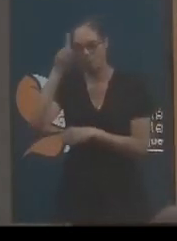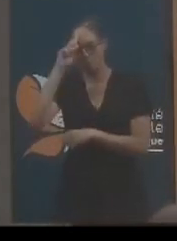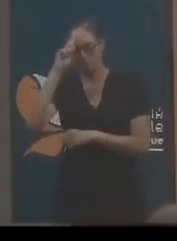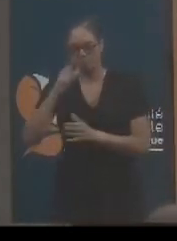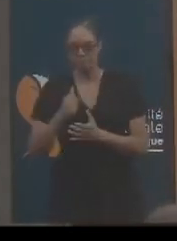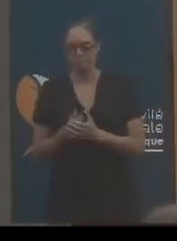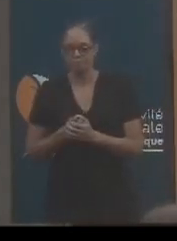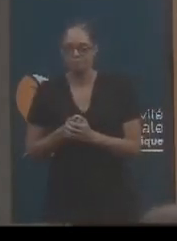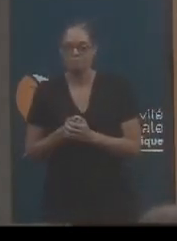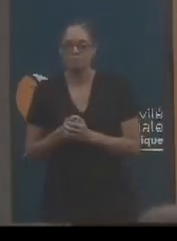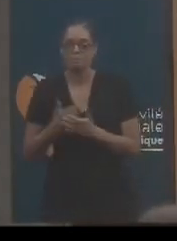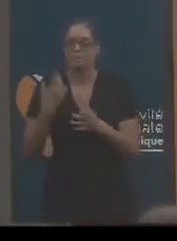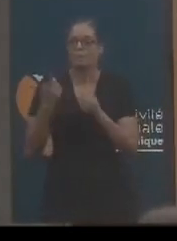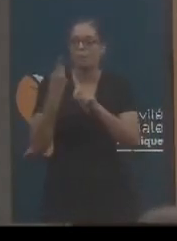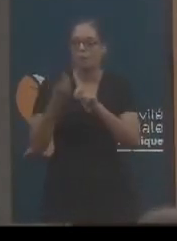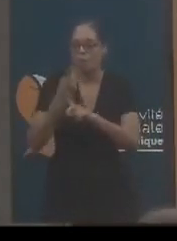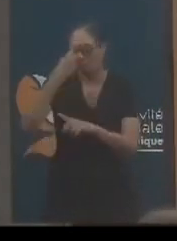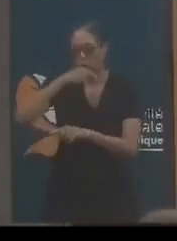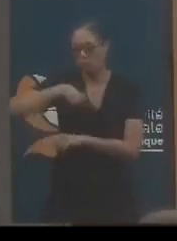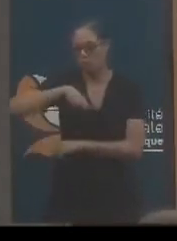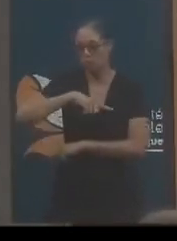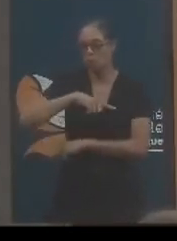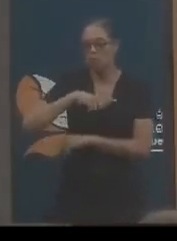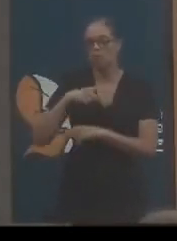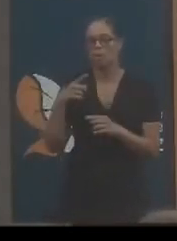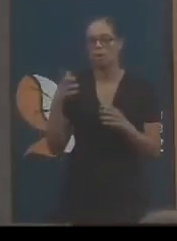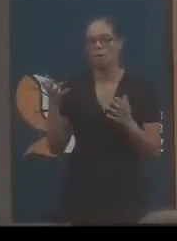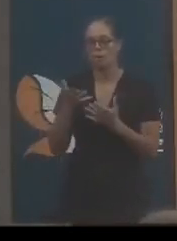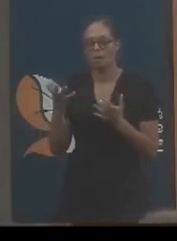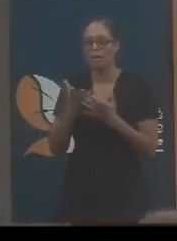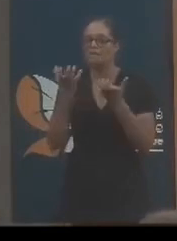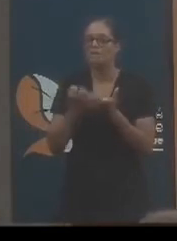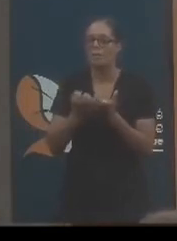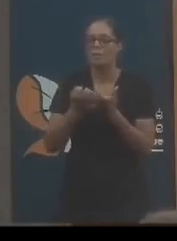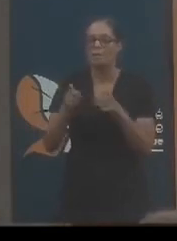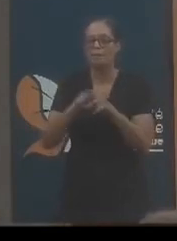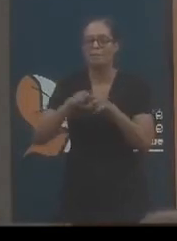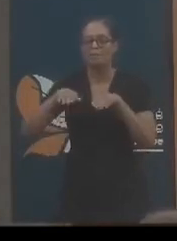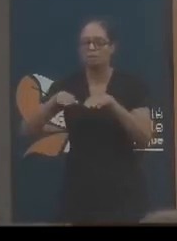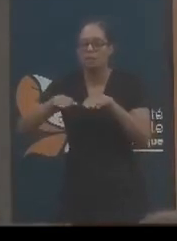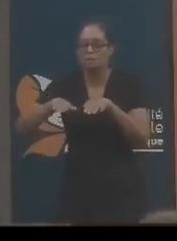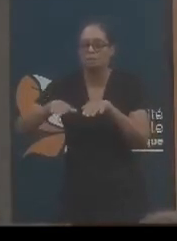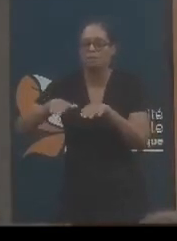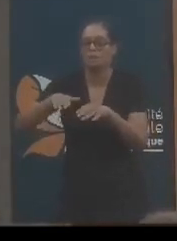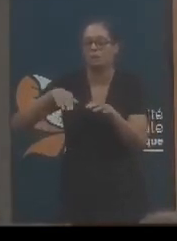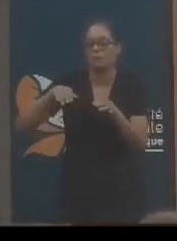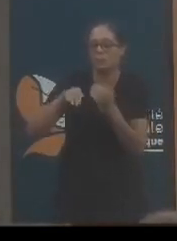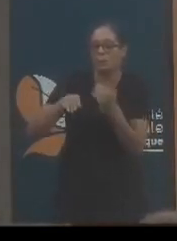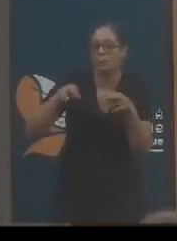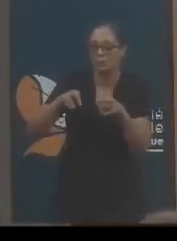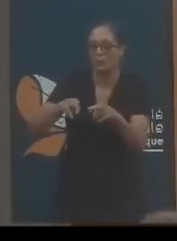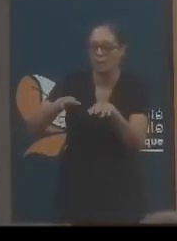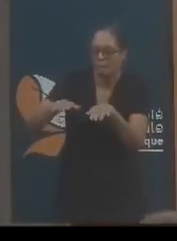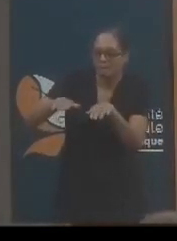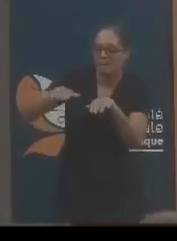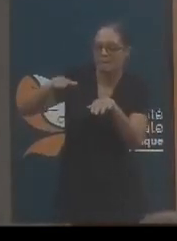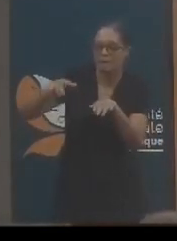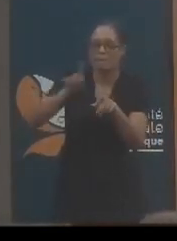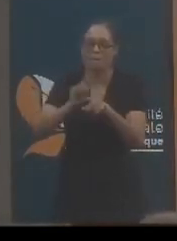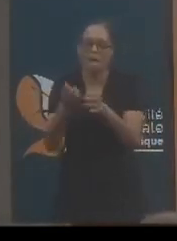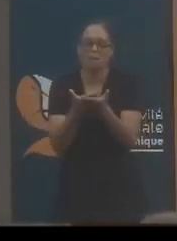était fondamental pour nous, c'est surtout de remonter le niveau, un peu comme on a fait à Guignon, remonter le niveau. Ce n'est pas seulement